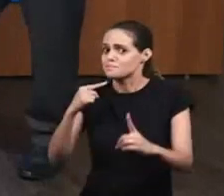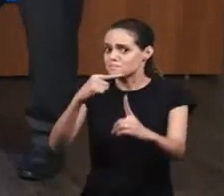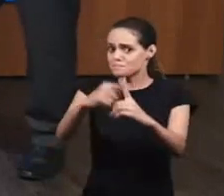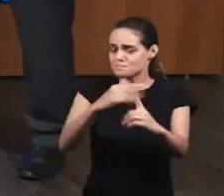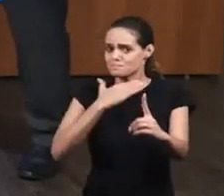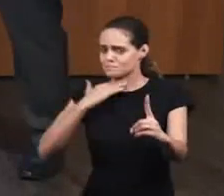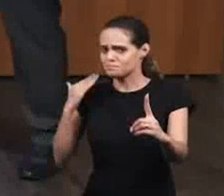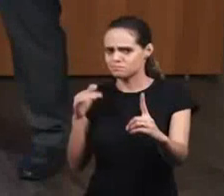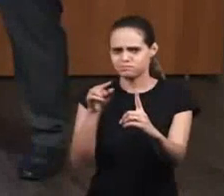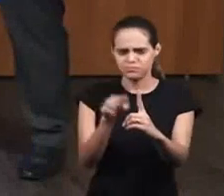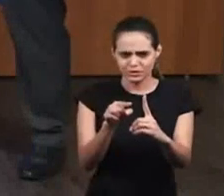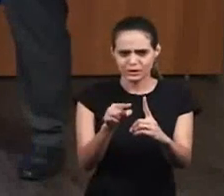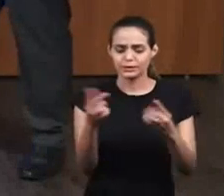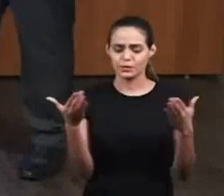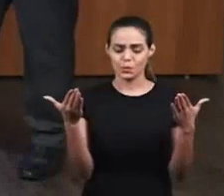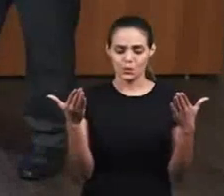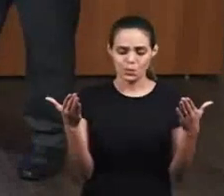betrübt.